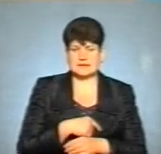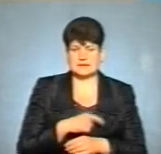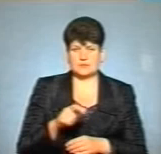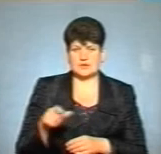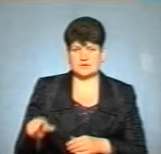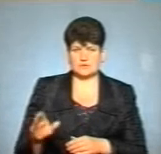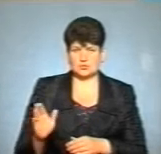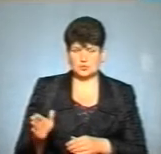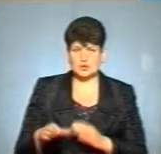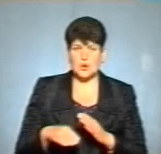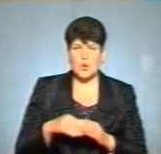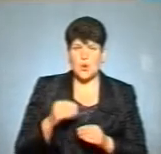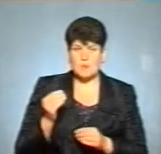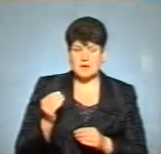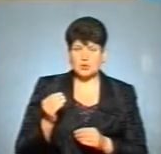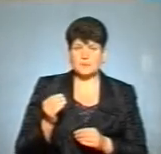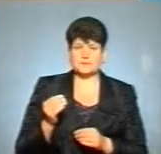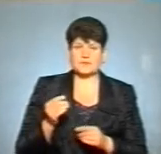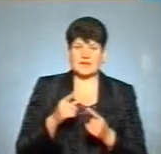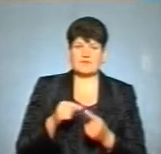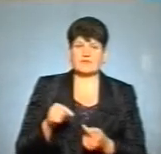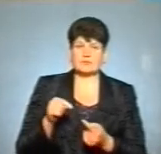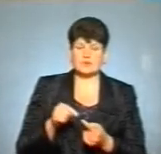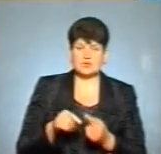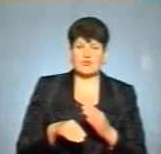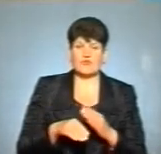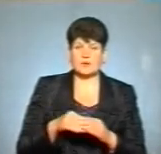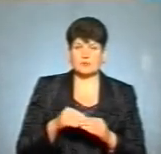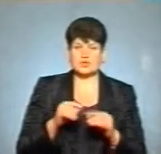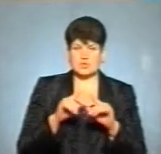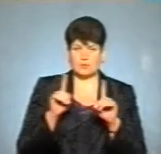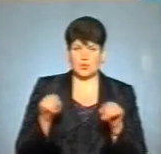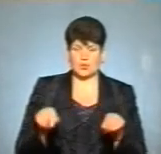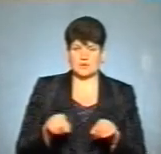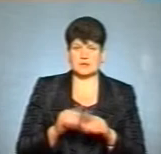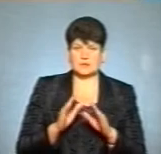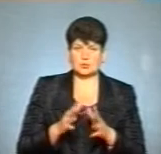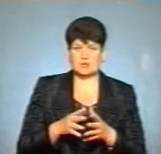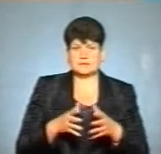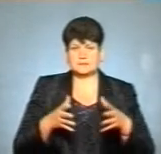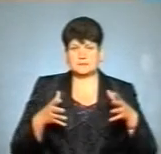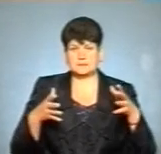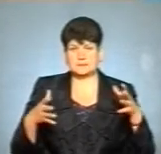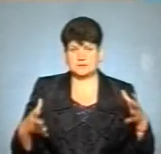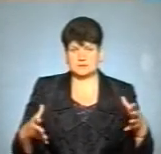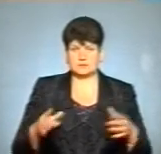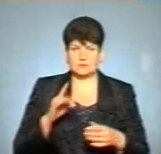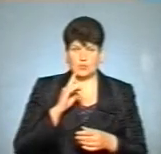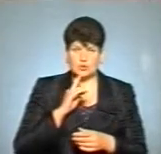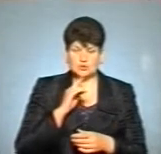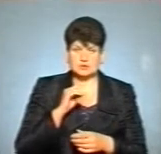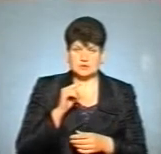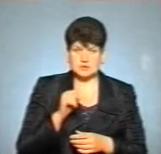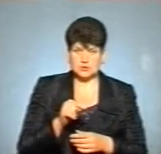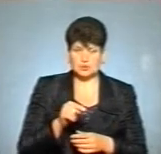11 депутатів буде обрано. Відповідно, виборчий бюлетень буде значно довший на нашу, поки що, так, за тою